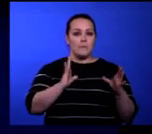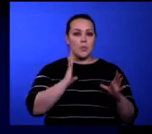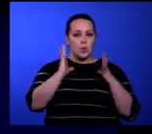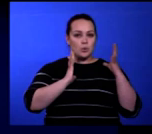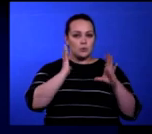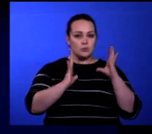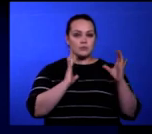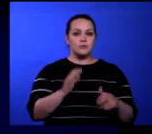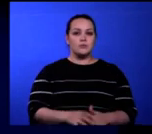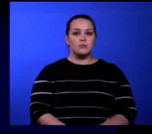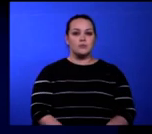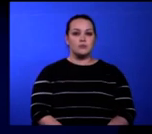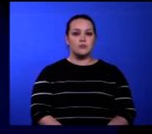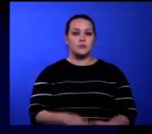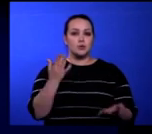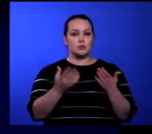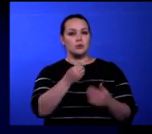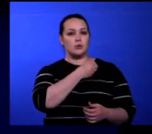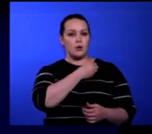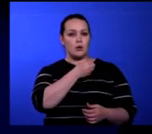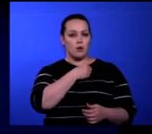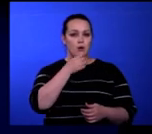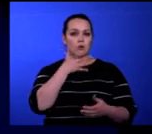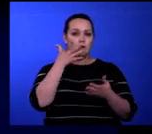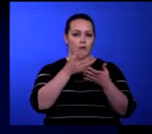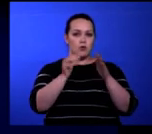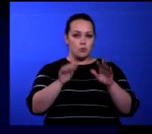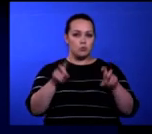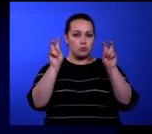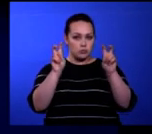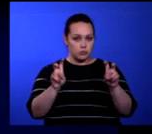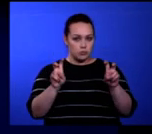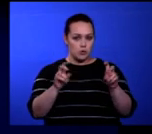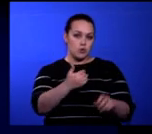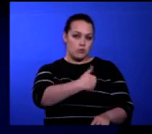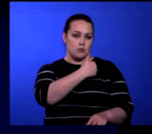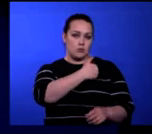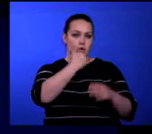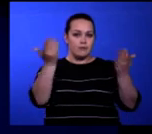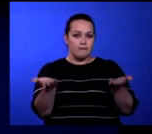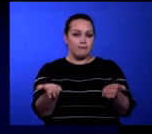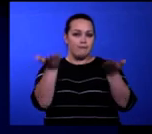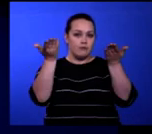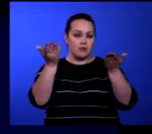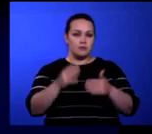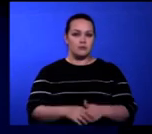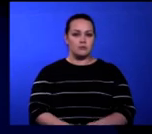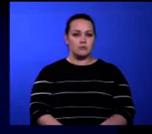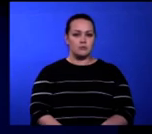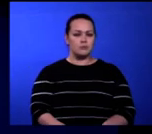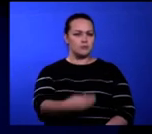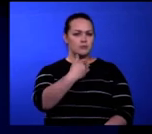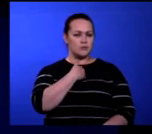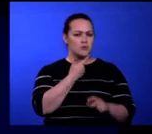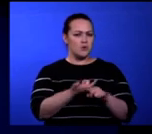хотите, можете оставаться на своих местах. Желающие могут встать. Мне очень интересно,